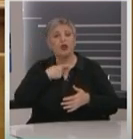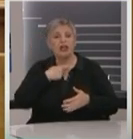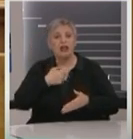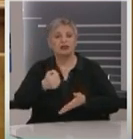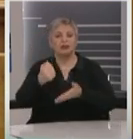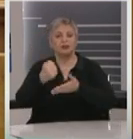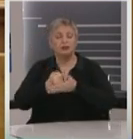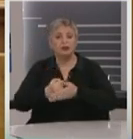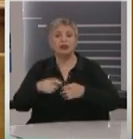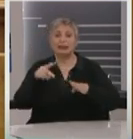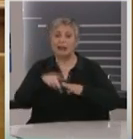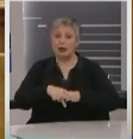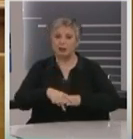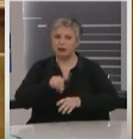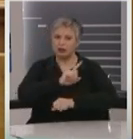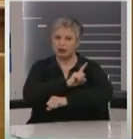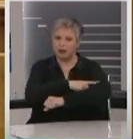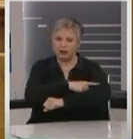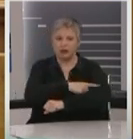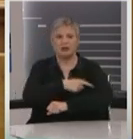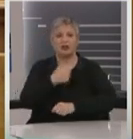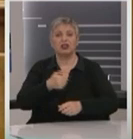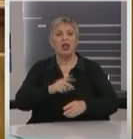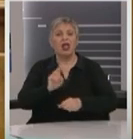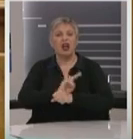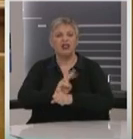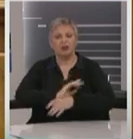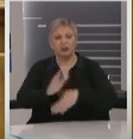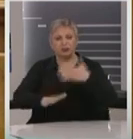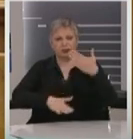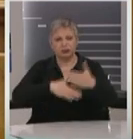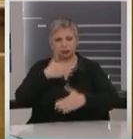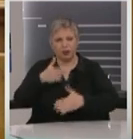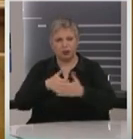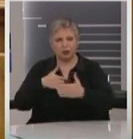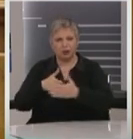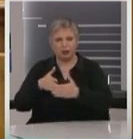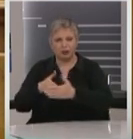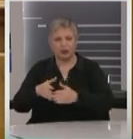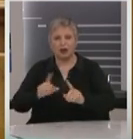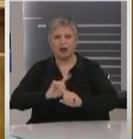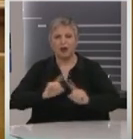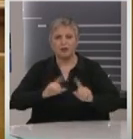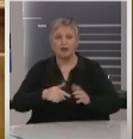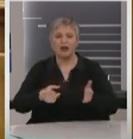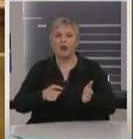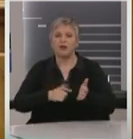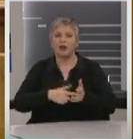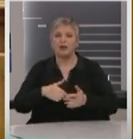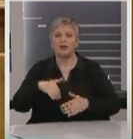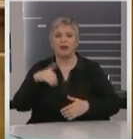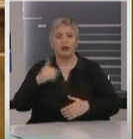ισχυρό τραπεζικό σύστημα, άρση γραφειοκρατικών εμποδίων, κίνητρα για την έρευνα και την κοινοτομία, φιλοεπενδυτικό